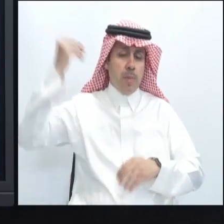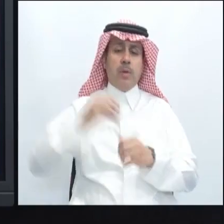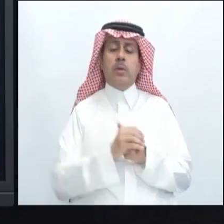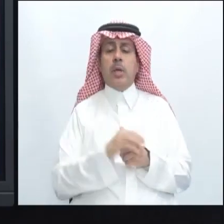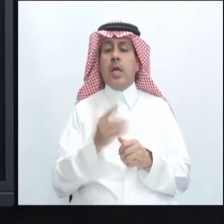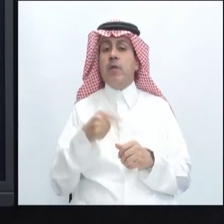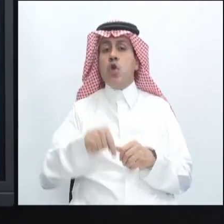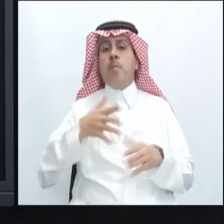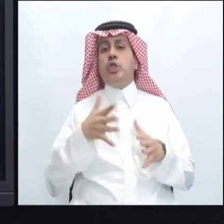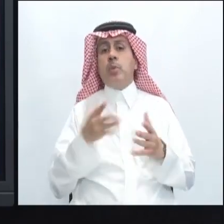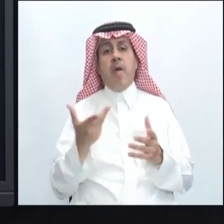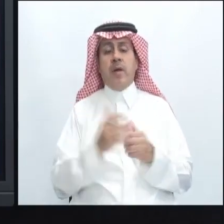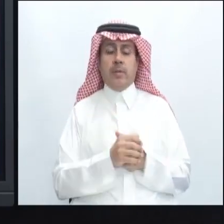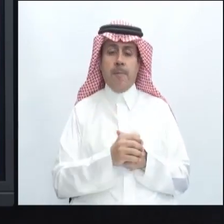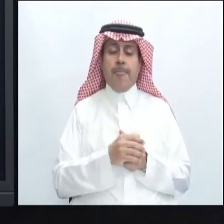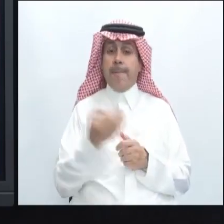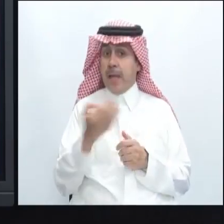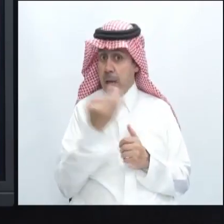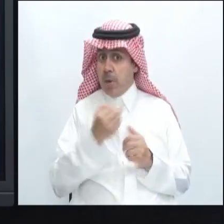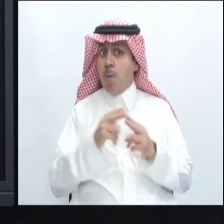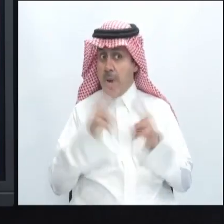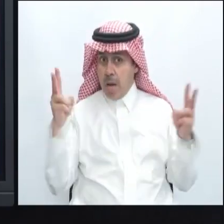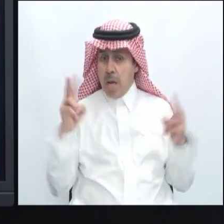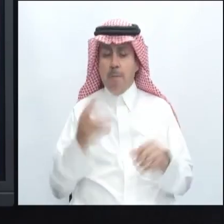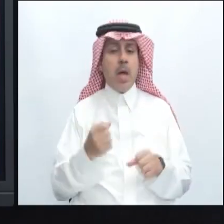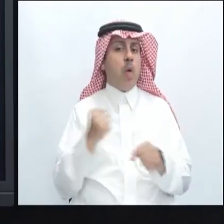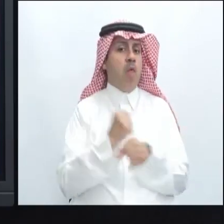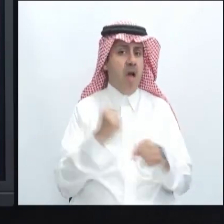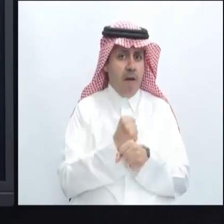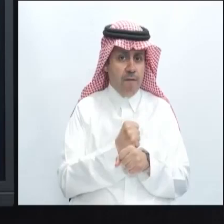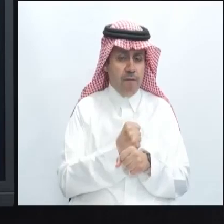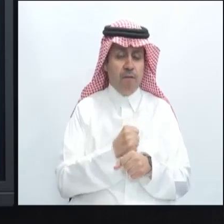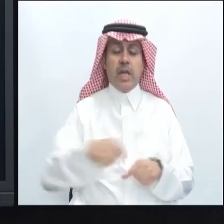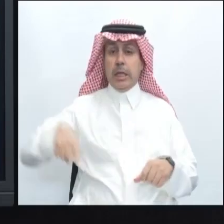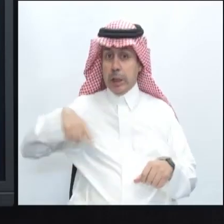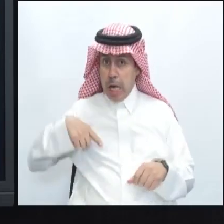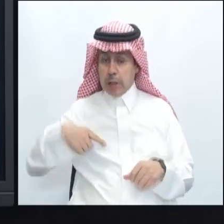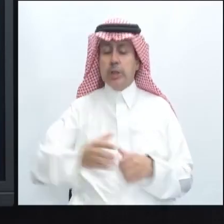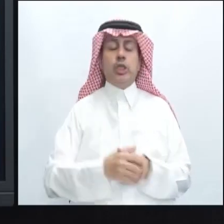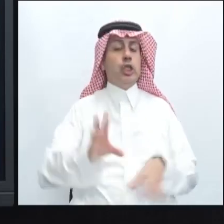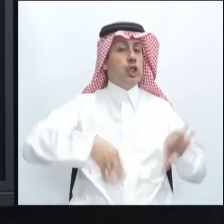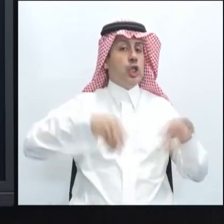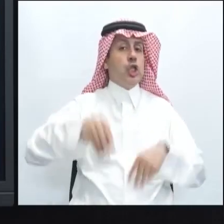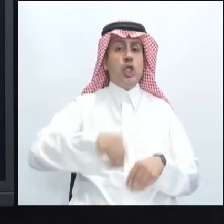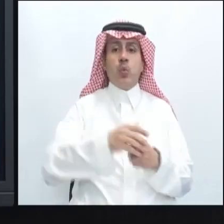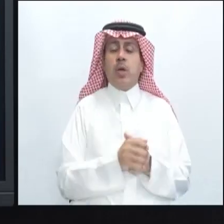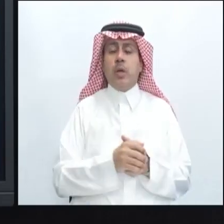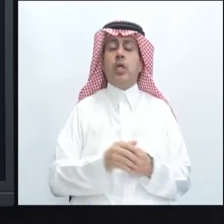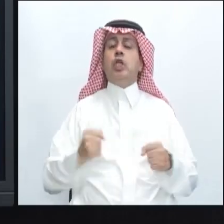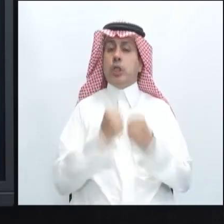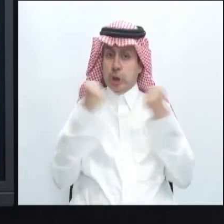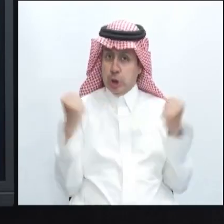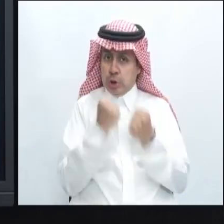ومن ثم تحدثنا ما هي وظائف اداره التسويق بالتاكيد هنالك انشطه تقوم بها